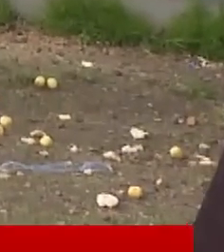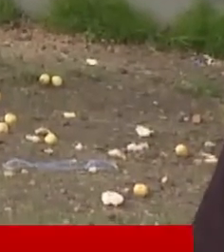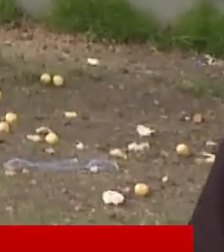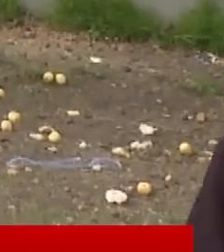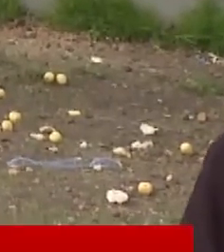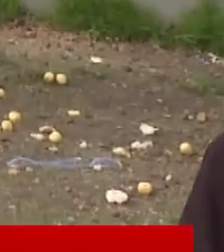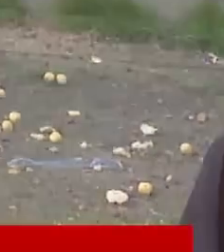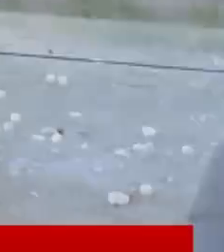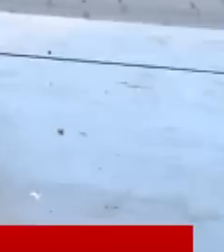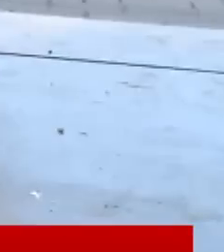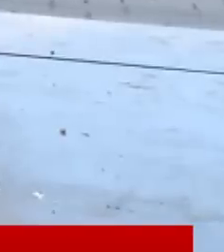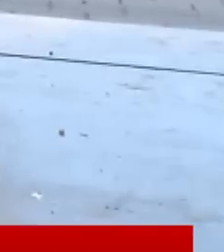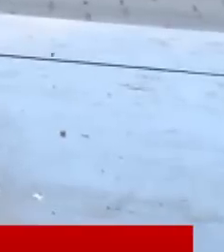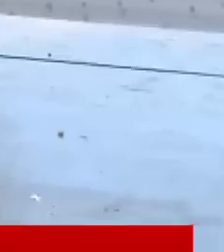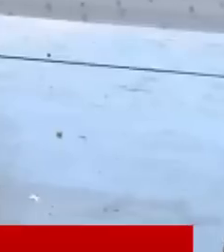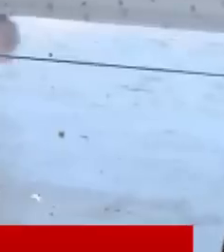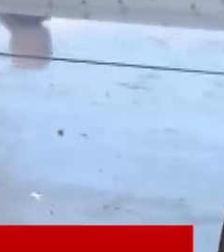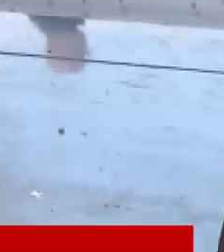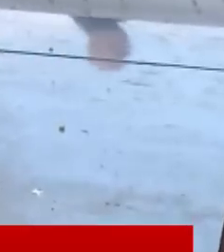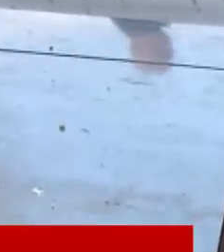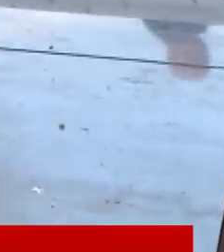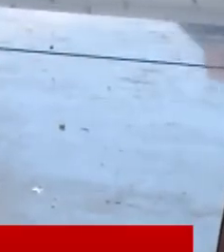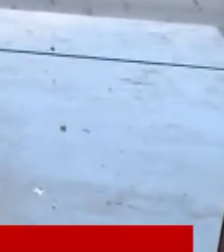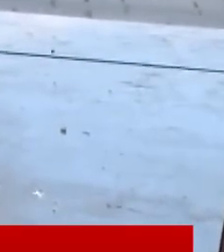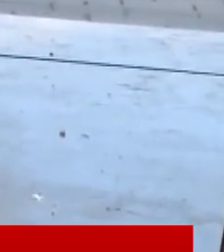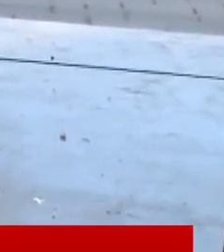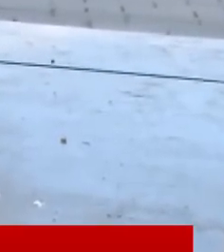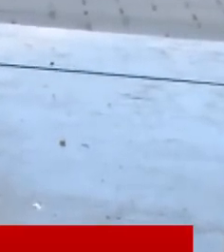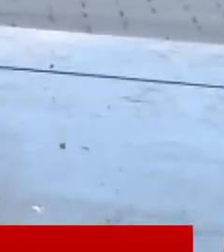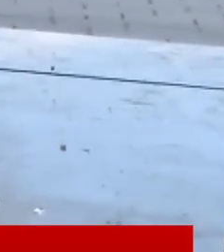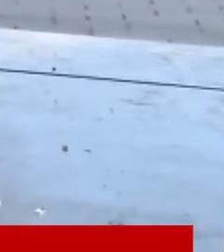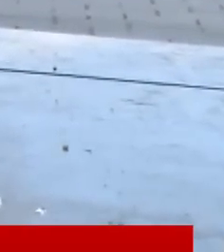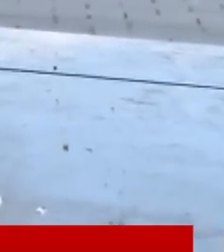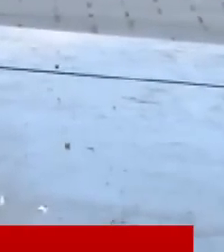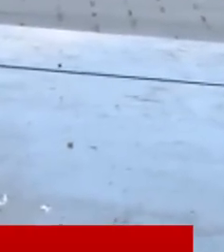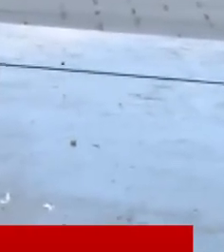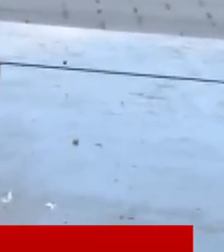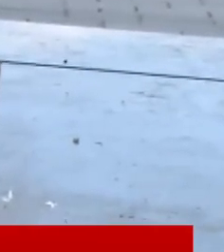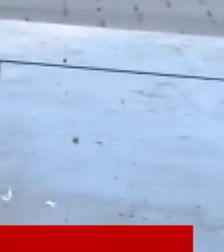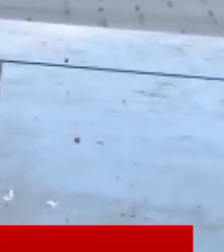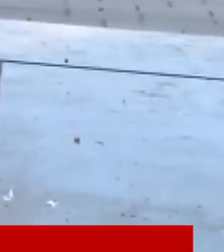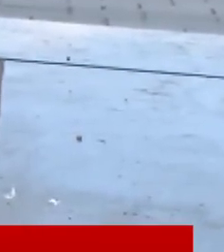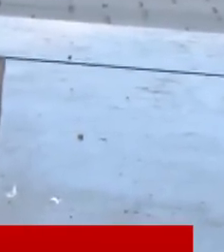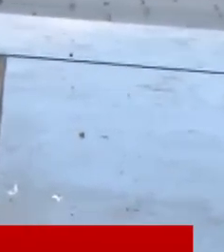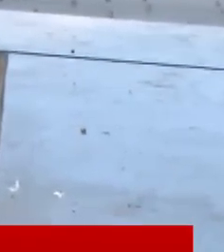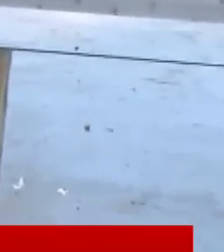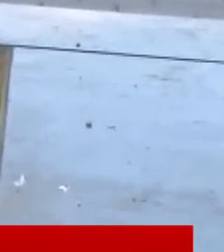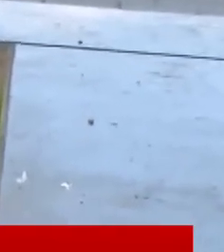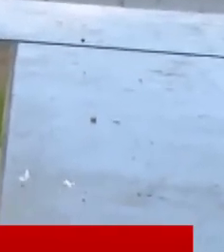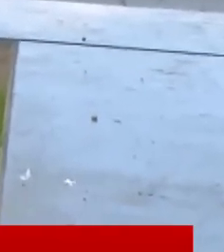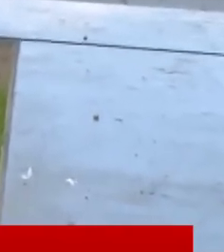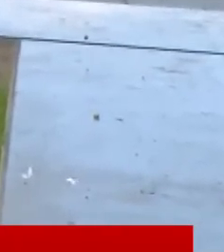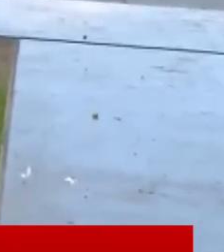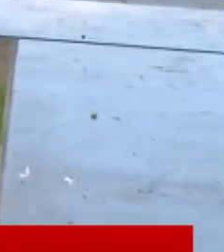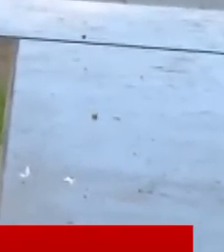bir şey olmayacak ucuzda bulundurursan onu almaya çalışıyoruz ucuz evimize belki meyve bile uzun süreli